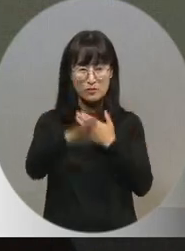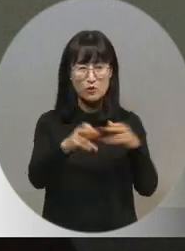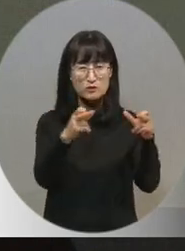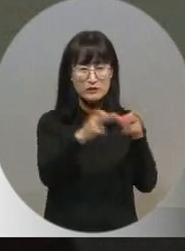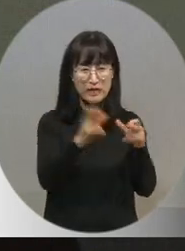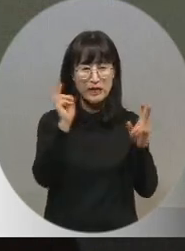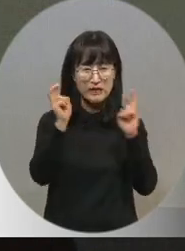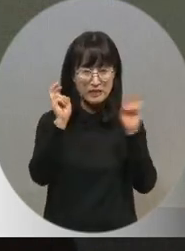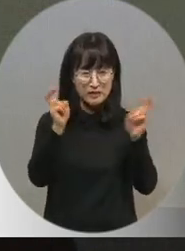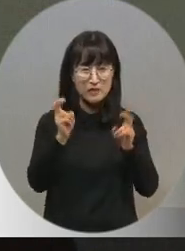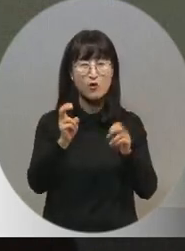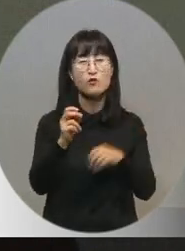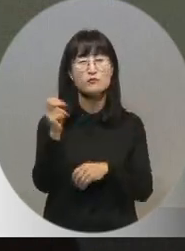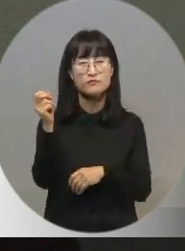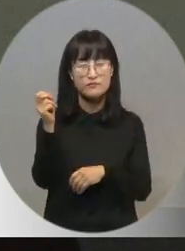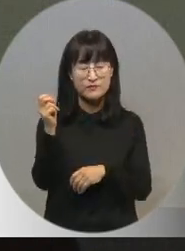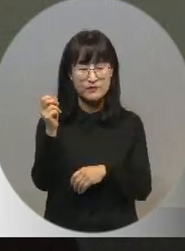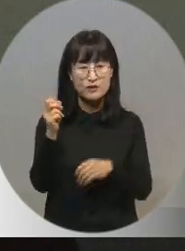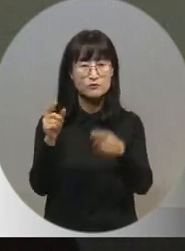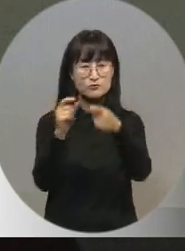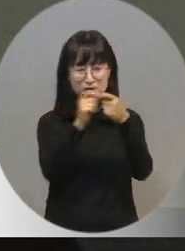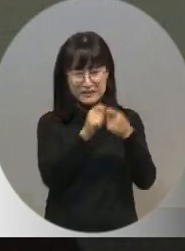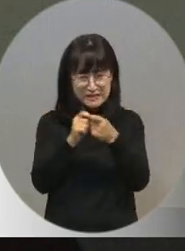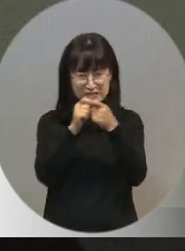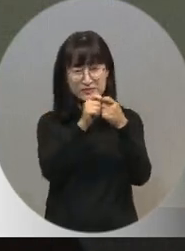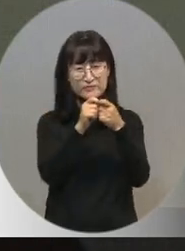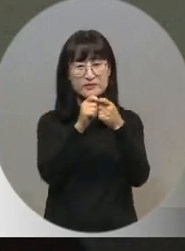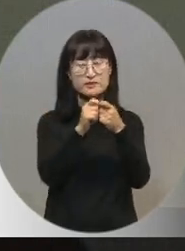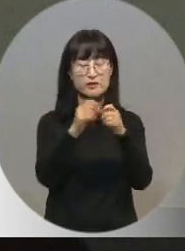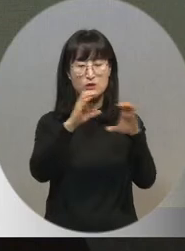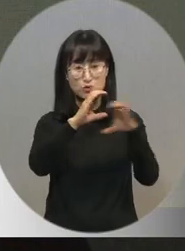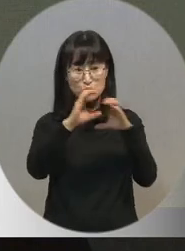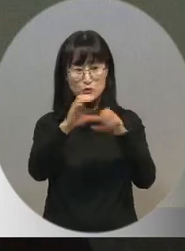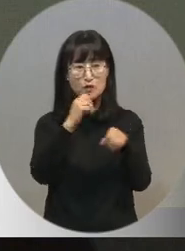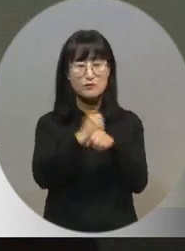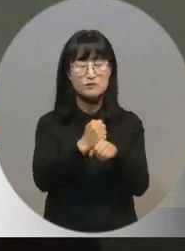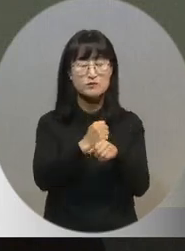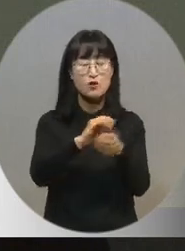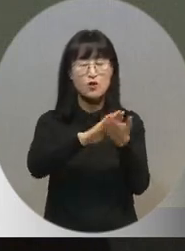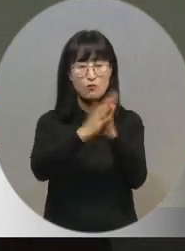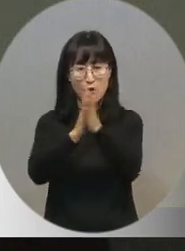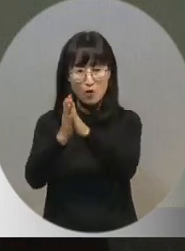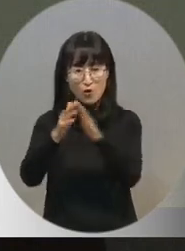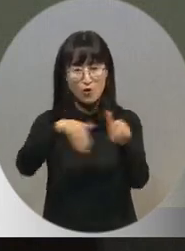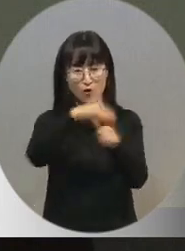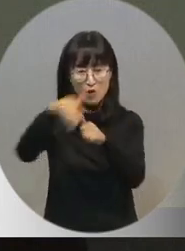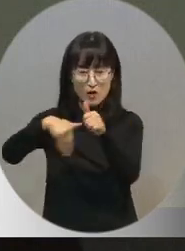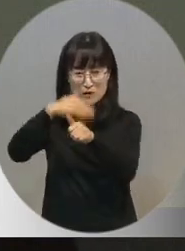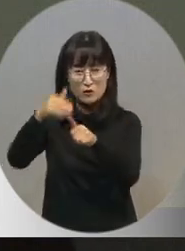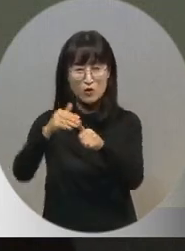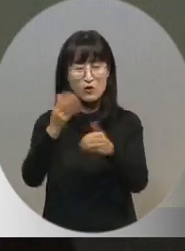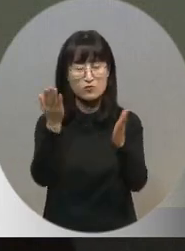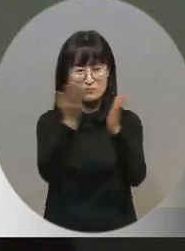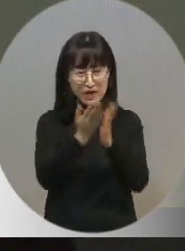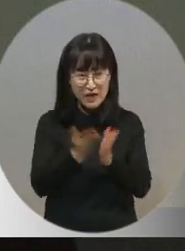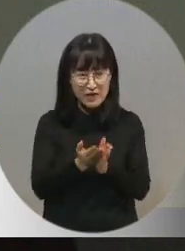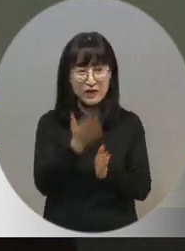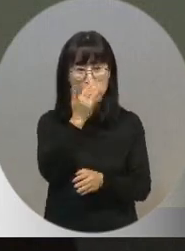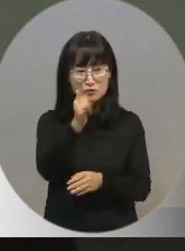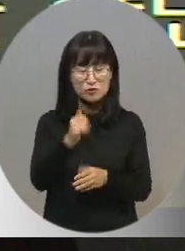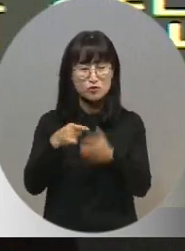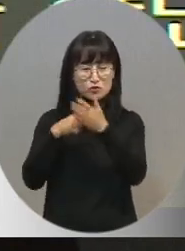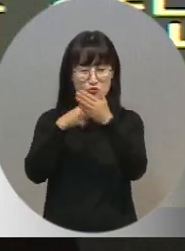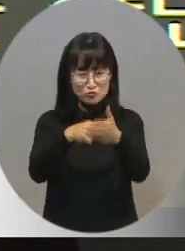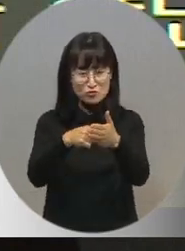기업과 수시로 긴밀하게 소통하면서 변화하는 환경에 적응할 수 있도록 저희가 기존에 만든 추진